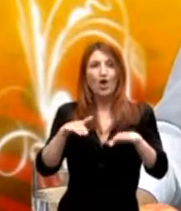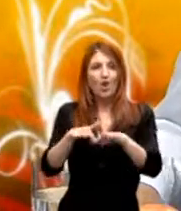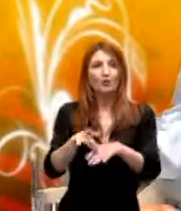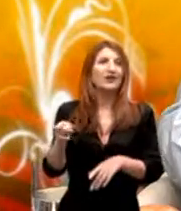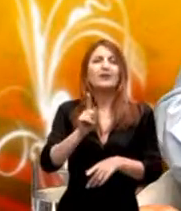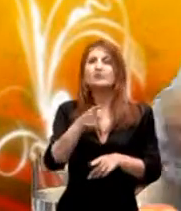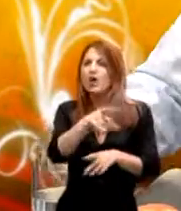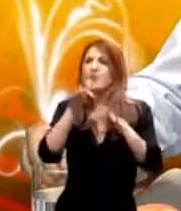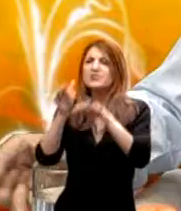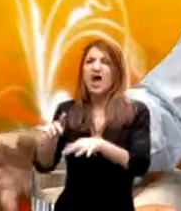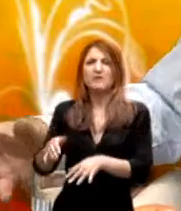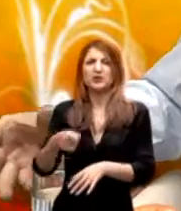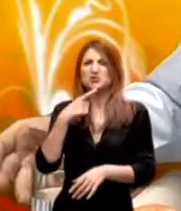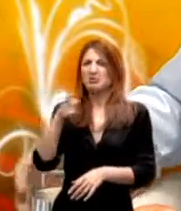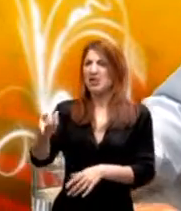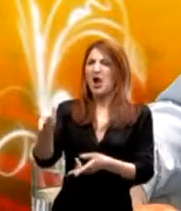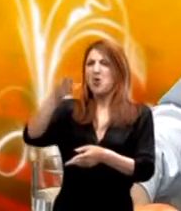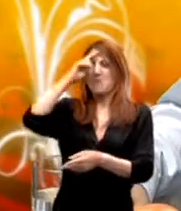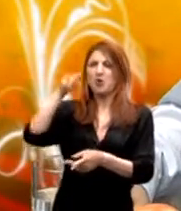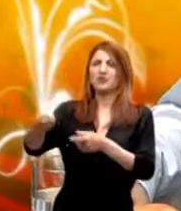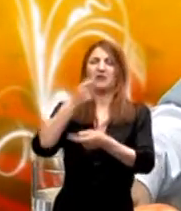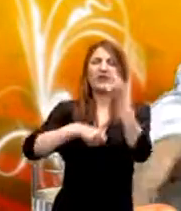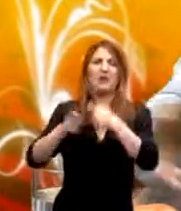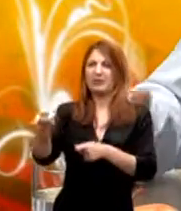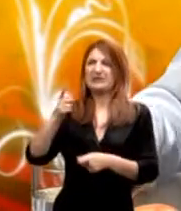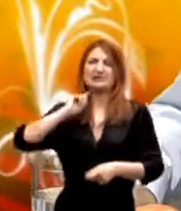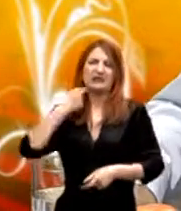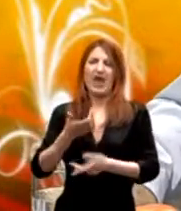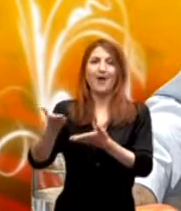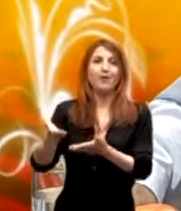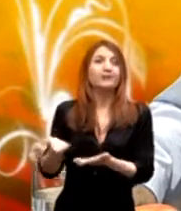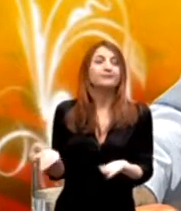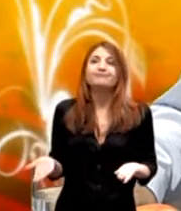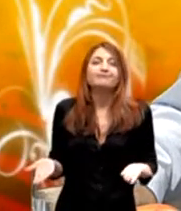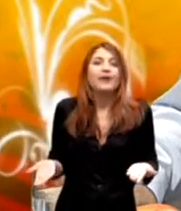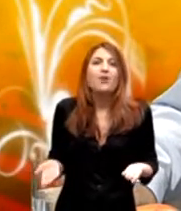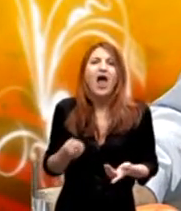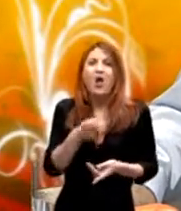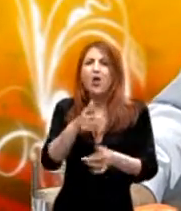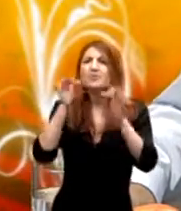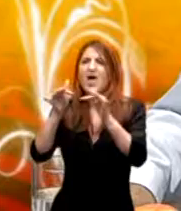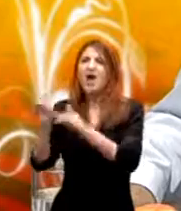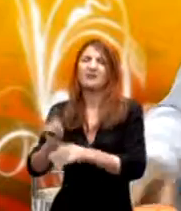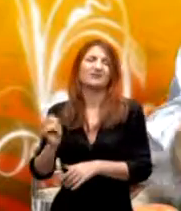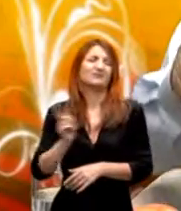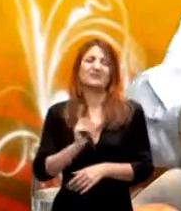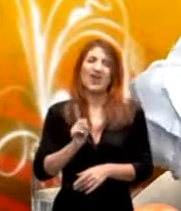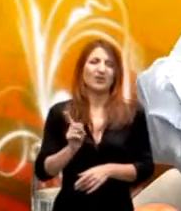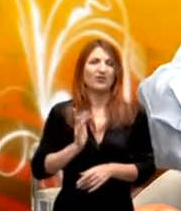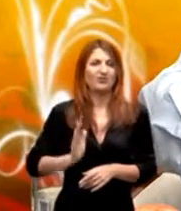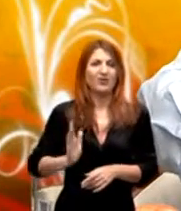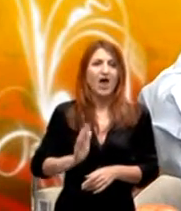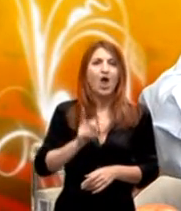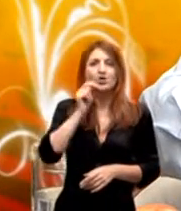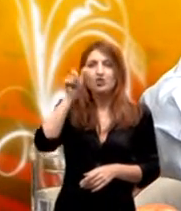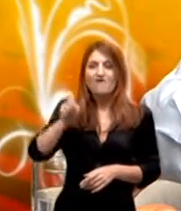možeš napadat. Ne možeš mu reći kako si mogao uzeti, kako te nije sram. I to. A tako pristupaju ljudi. Tako je okolina. Prema tome, pacijent